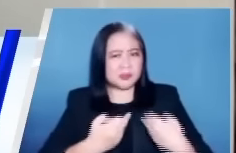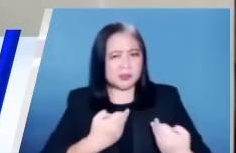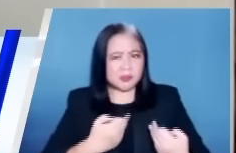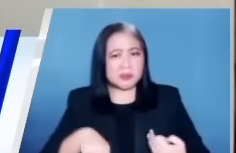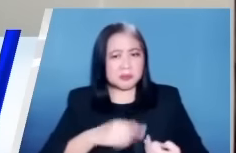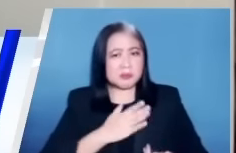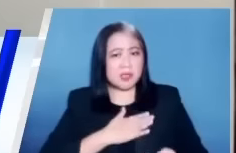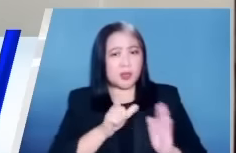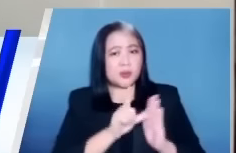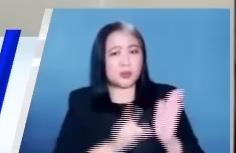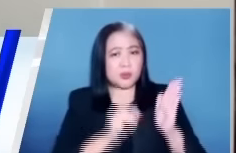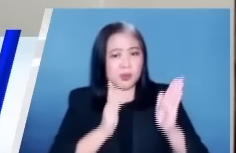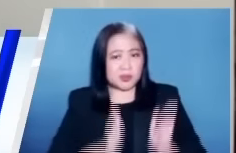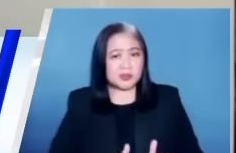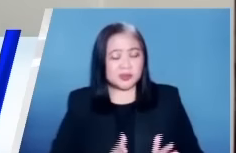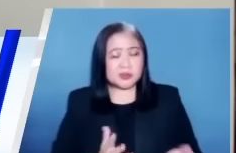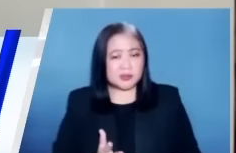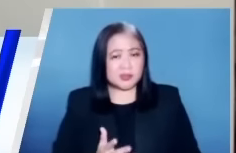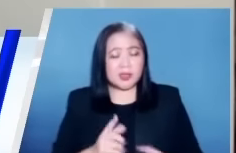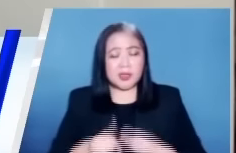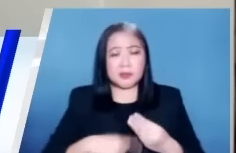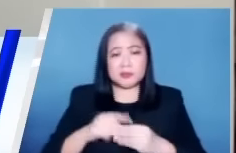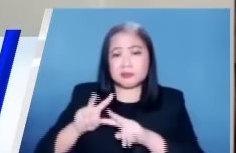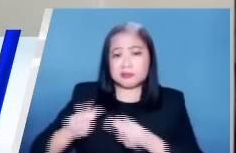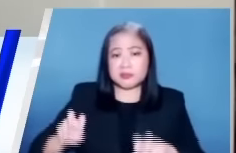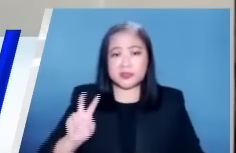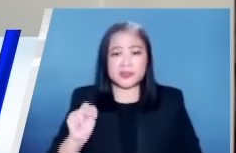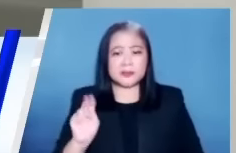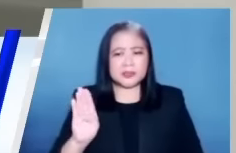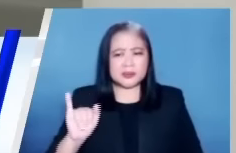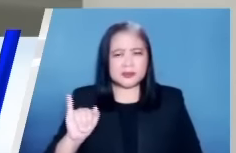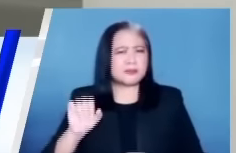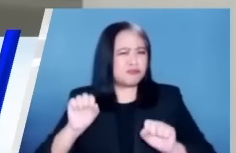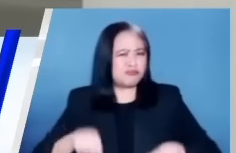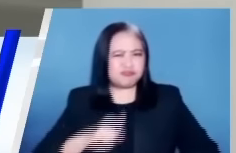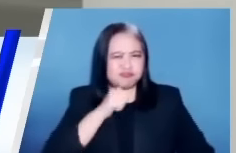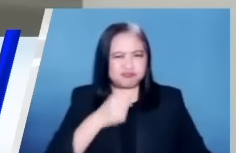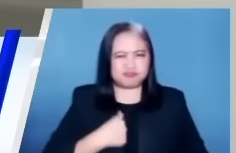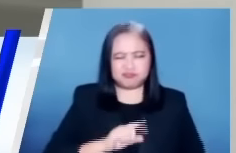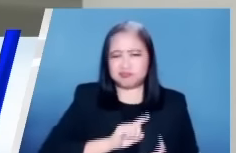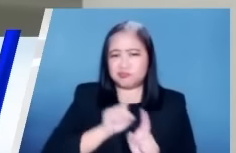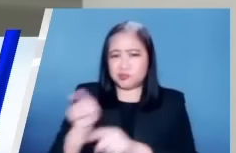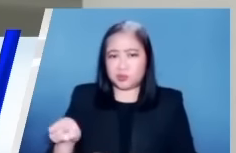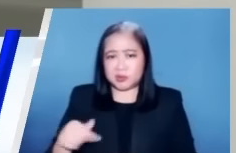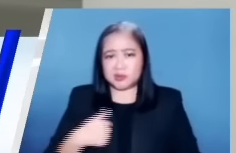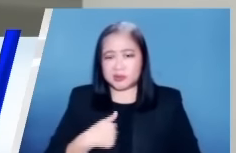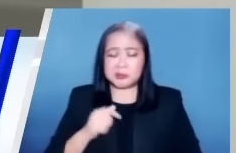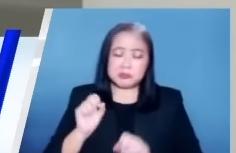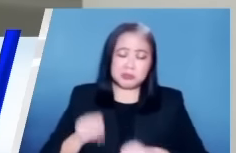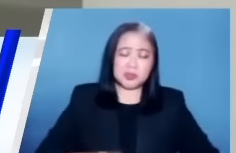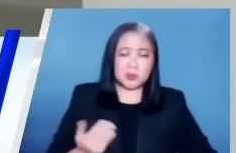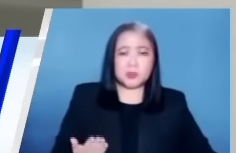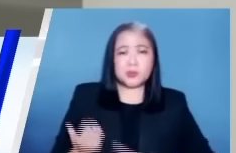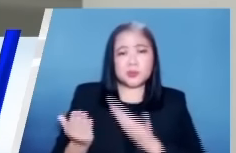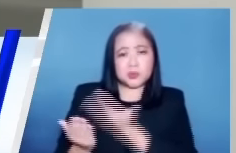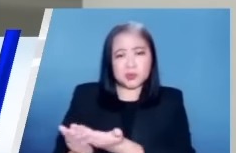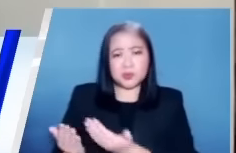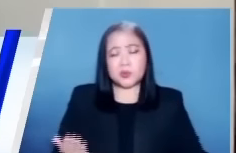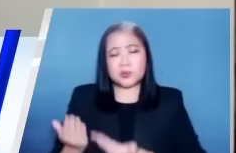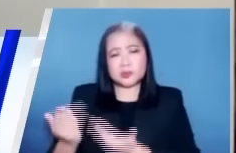sa investigation ng NBI ay pwede namang hindi pumunta pwede naman mag-submit na lang daw ng sulat or